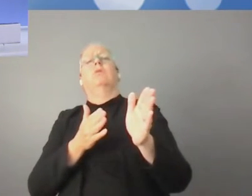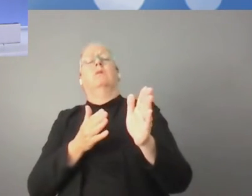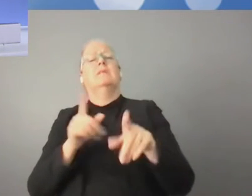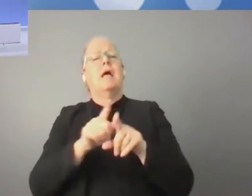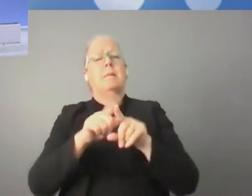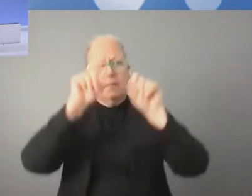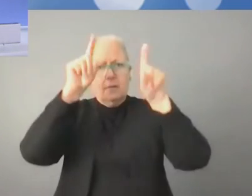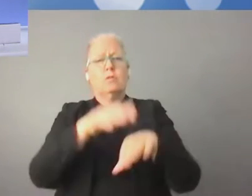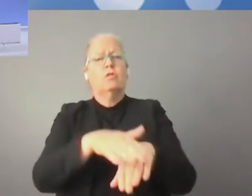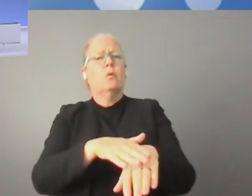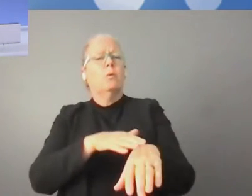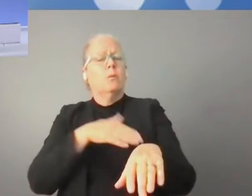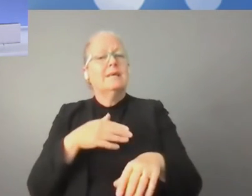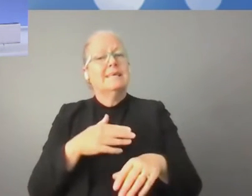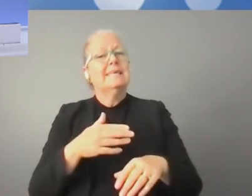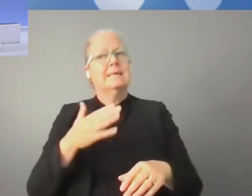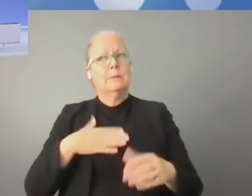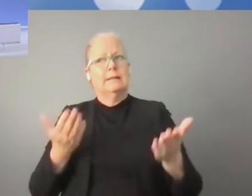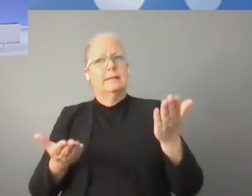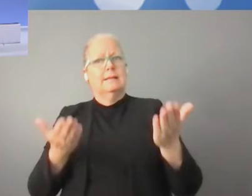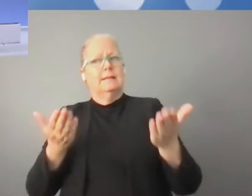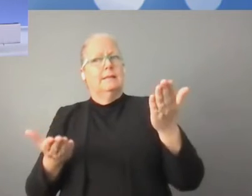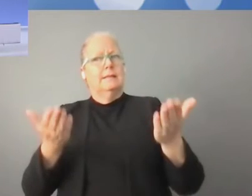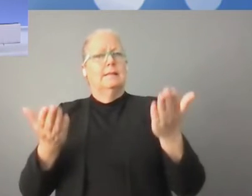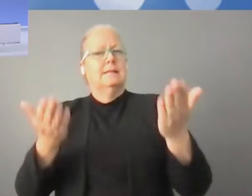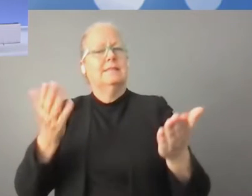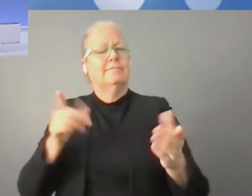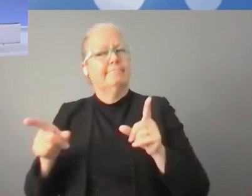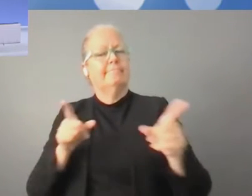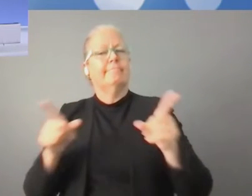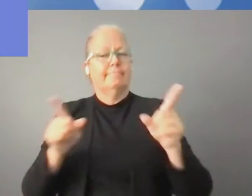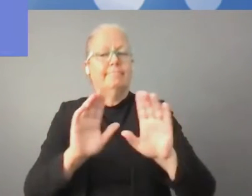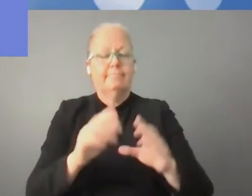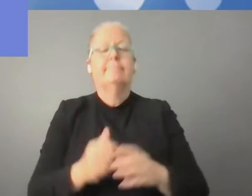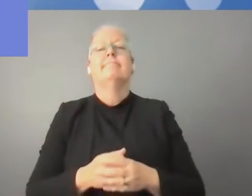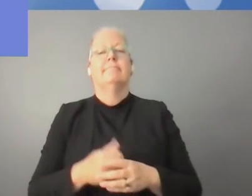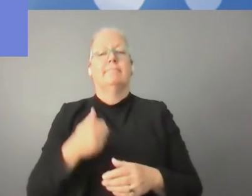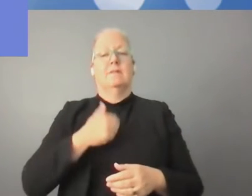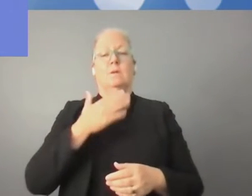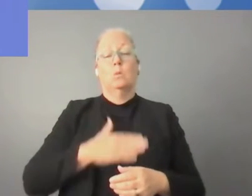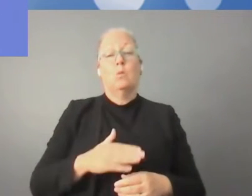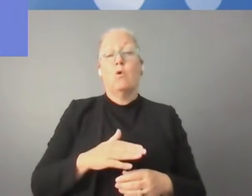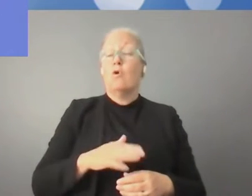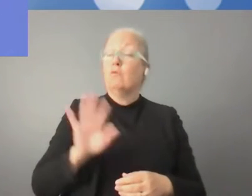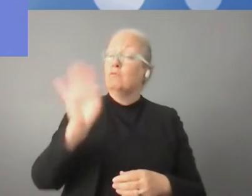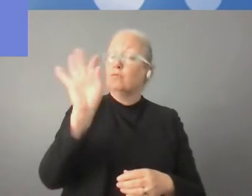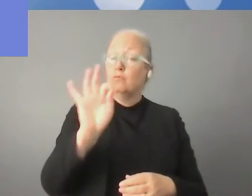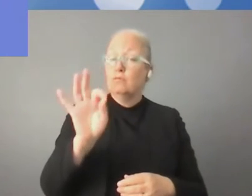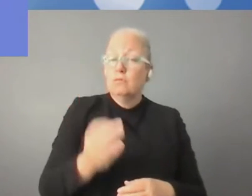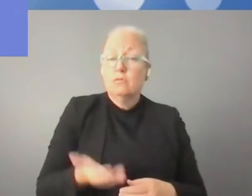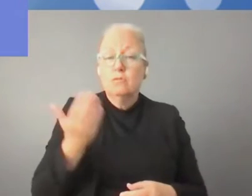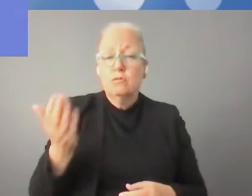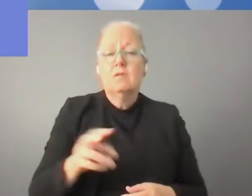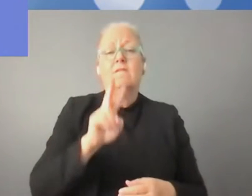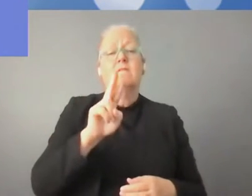регулировать слишком, что привело бы к замедлению цифрового мира. Поэтому стоит уравновешивать этих два аспекта. Теперь